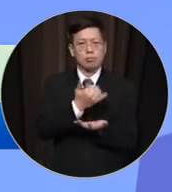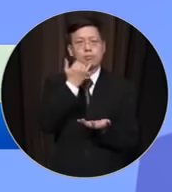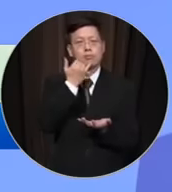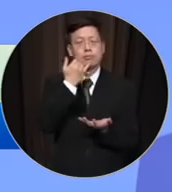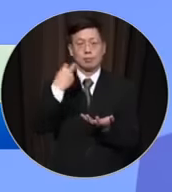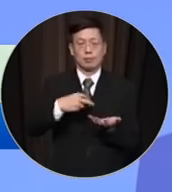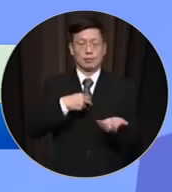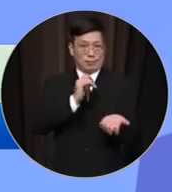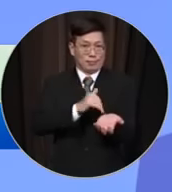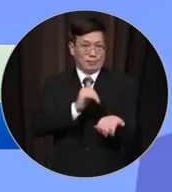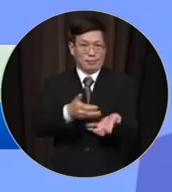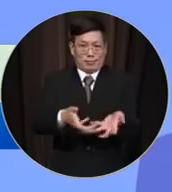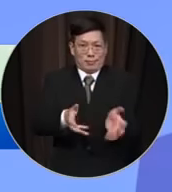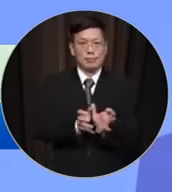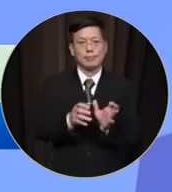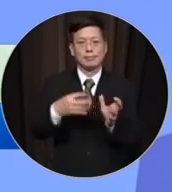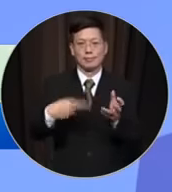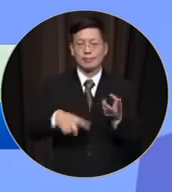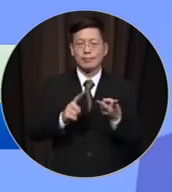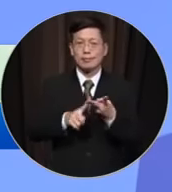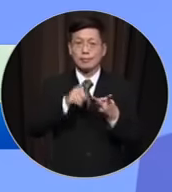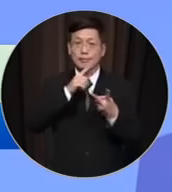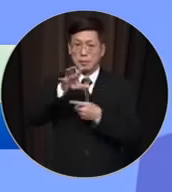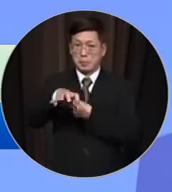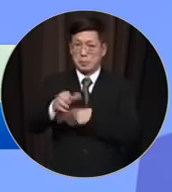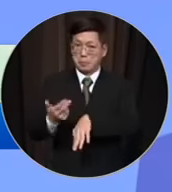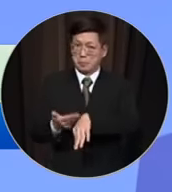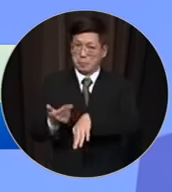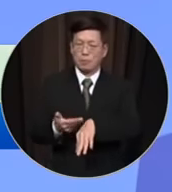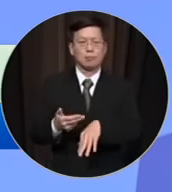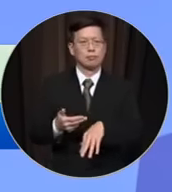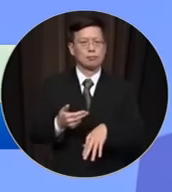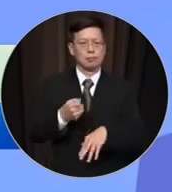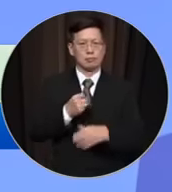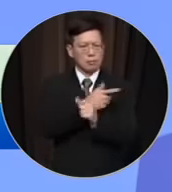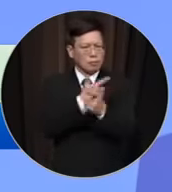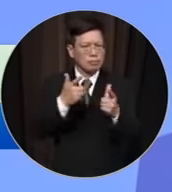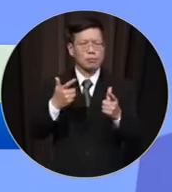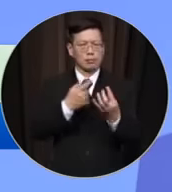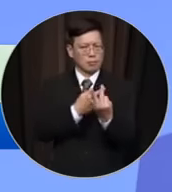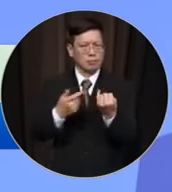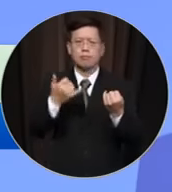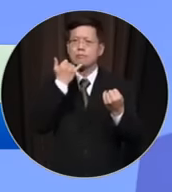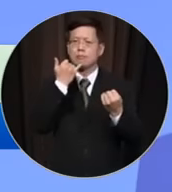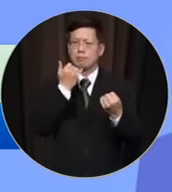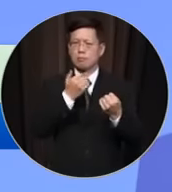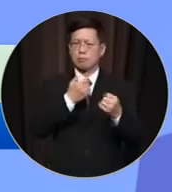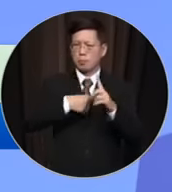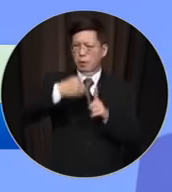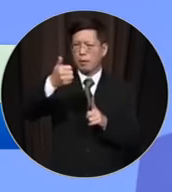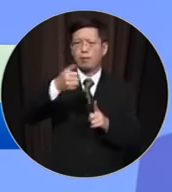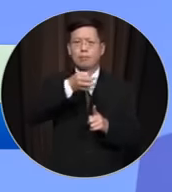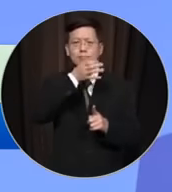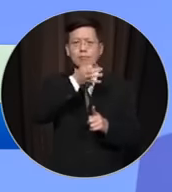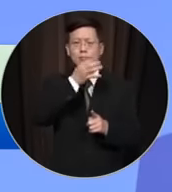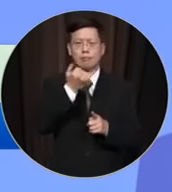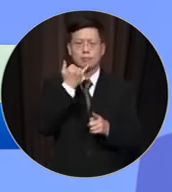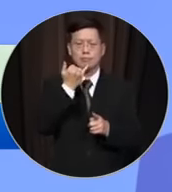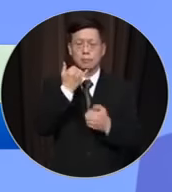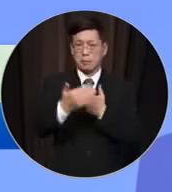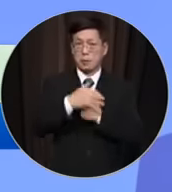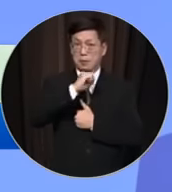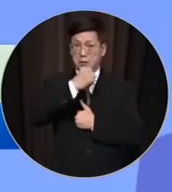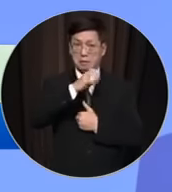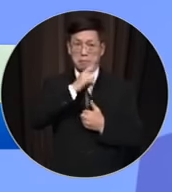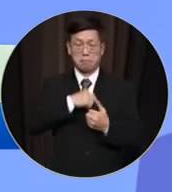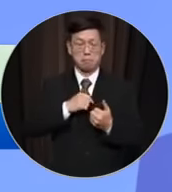我们的医疗团，还有我们的农耕技术，都是非常好，可以让我们台湾做